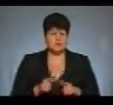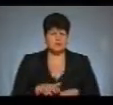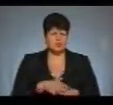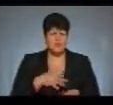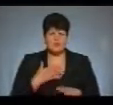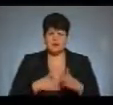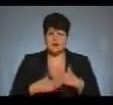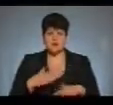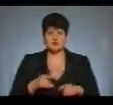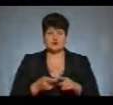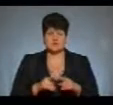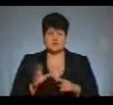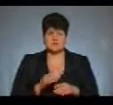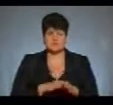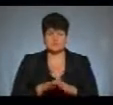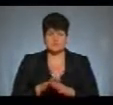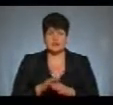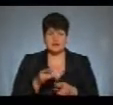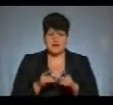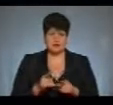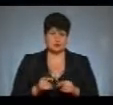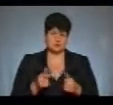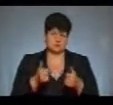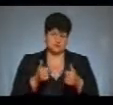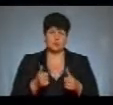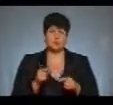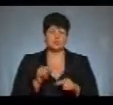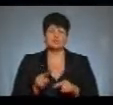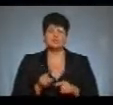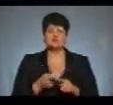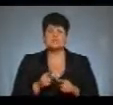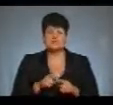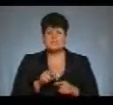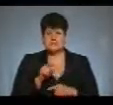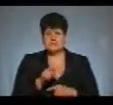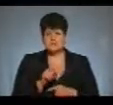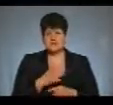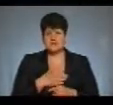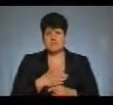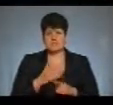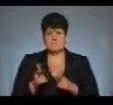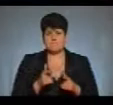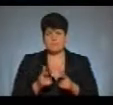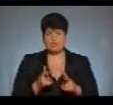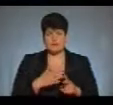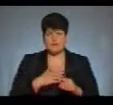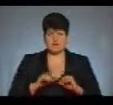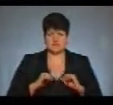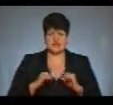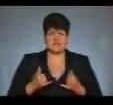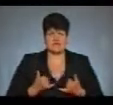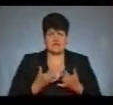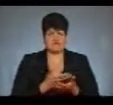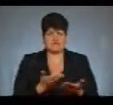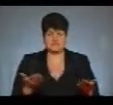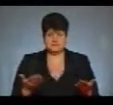дуже раді, що ми це зробили. Насправді реально круто, тому що це наша підготовка і наше старання для всіх.